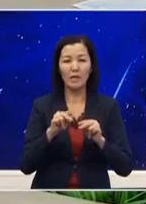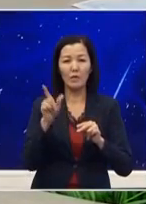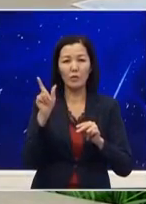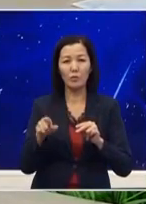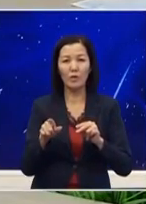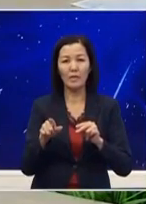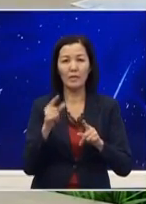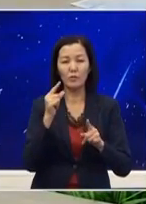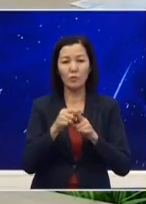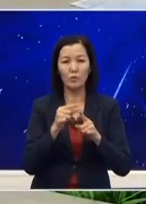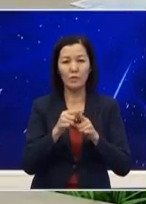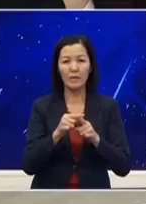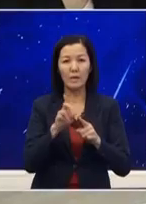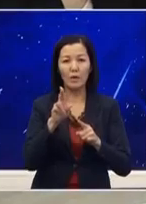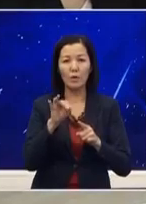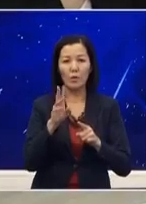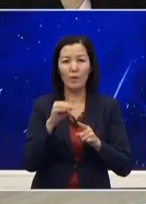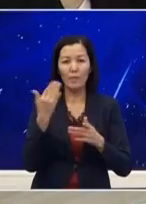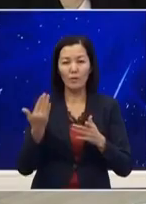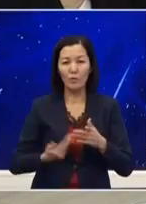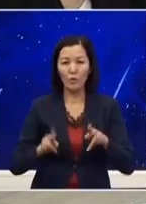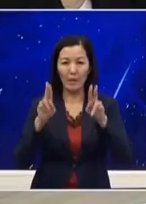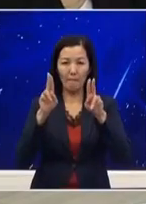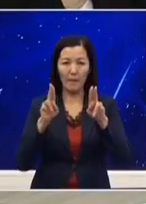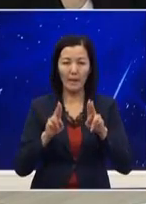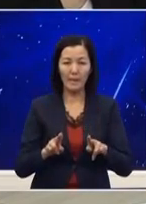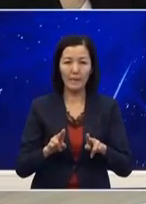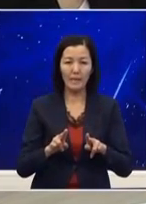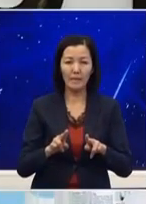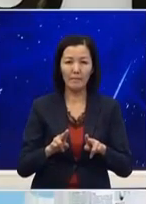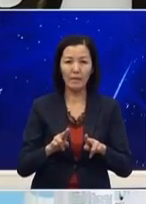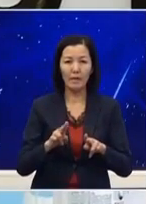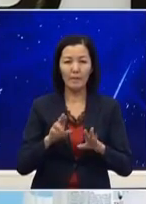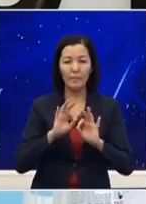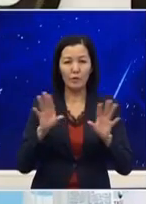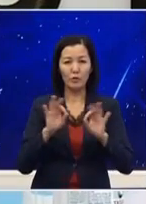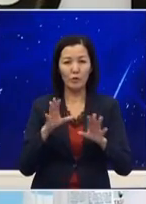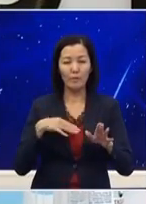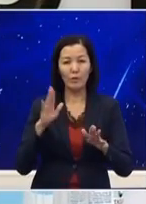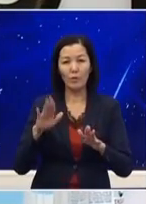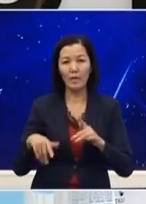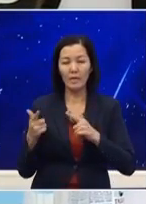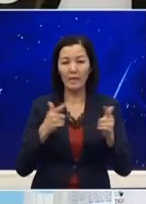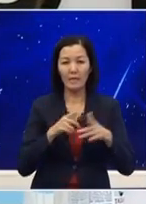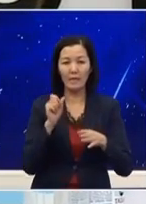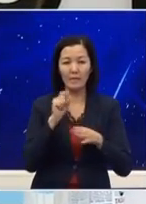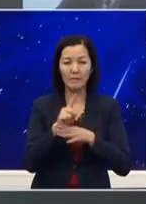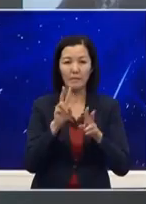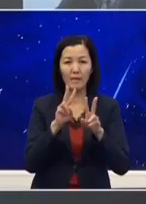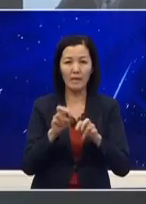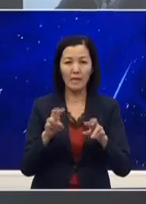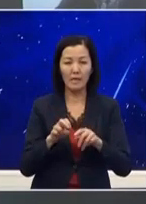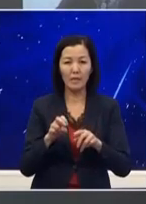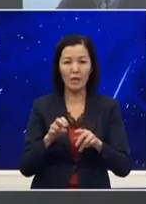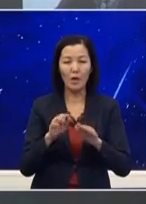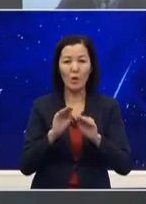сөз, Бейсен Құранбектің өмірлік қағидалары мен қанатты сөздеріне түсінік берді. Артынша дайындалған тапсырмалар қаралды. Ал